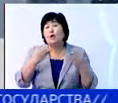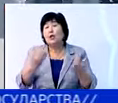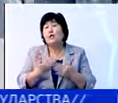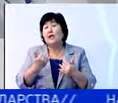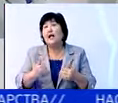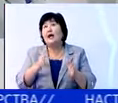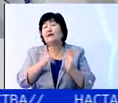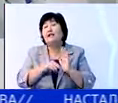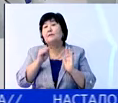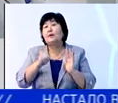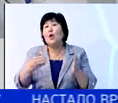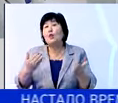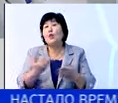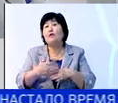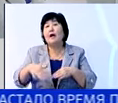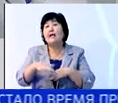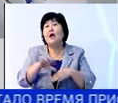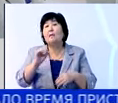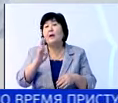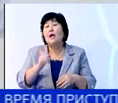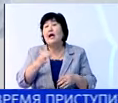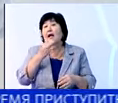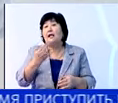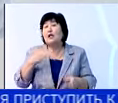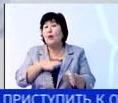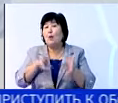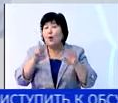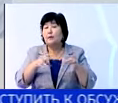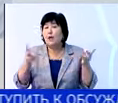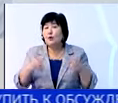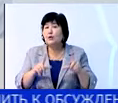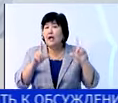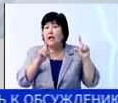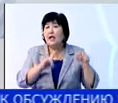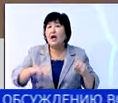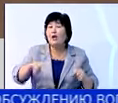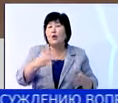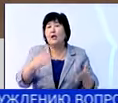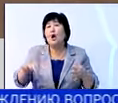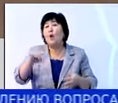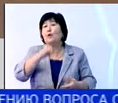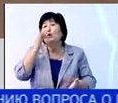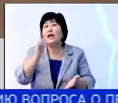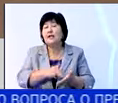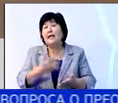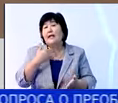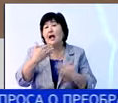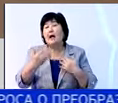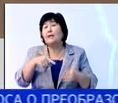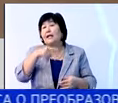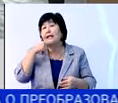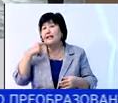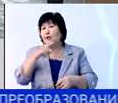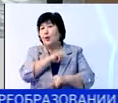для 80-тысячного населения Байконыра. Ранее для полного обследования нужно было ехать в районный или областной центр или обращаться в российскую